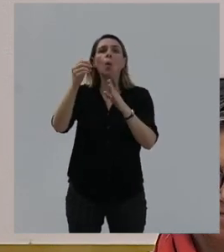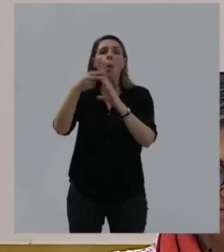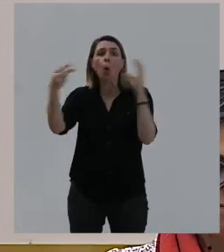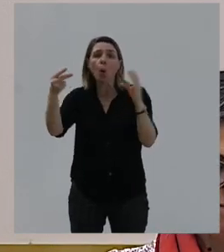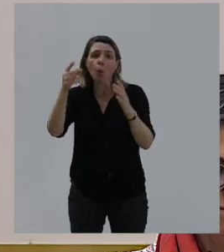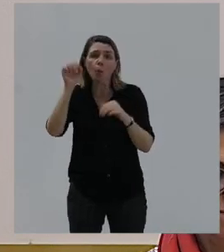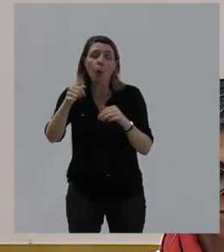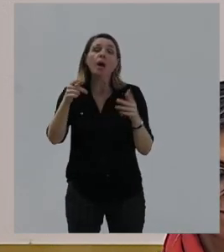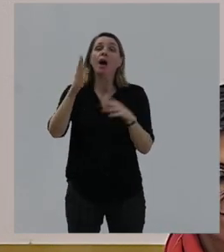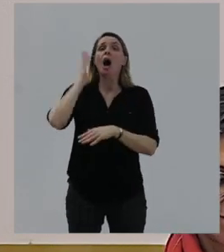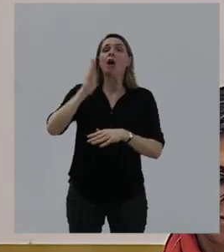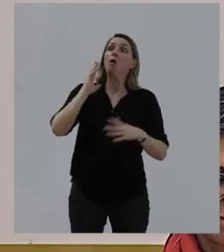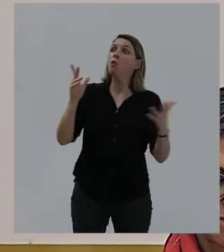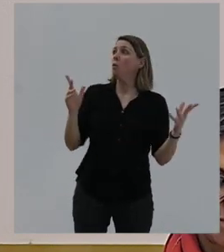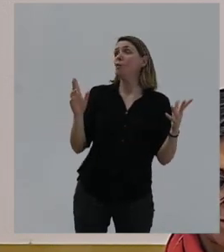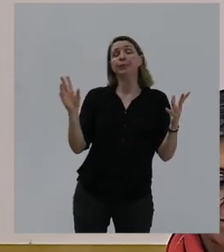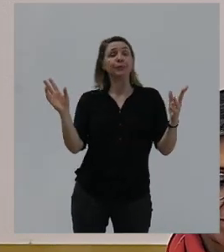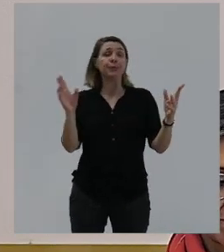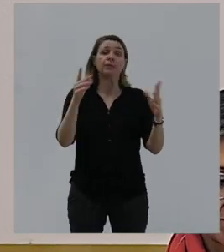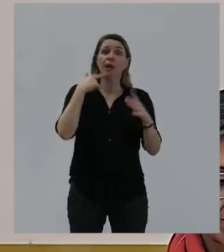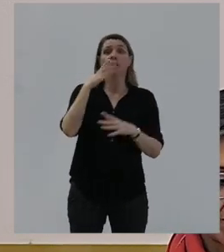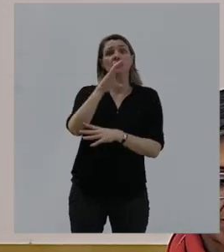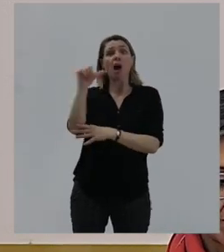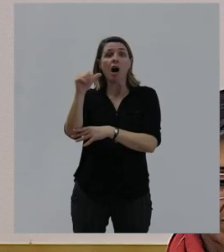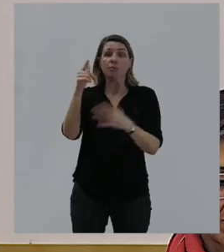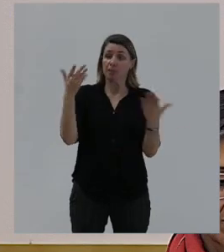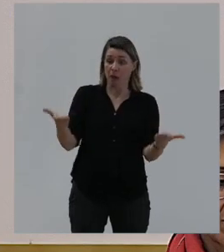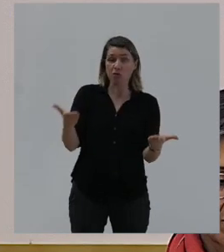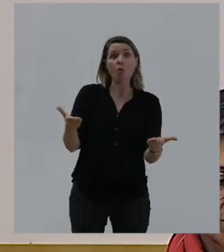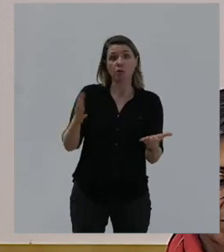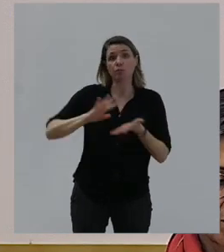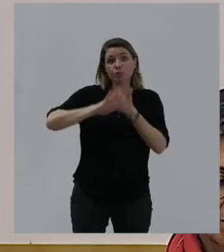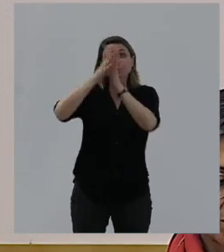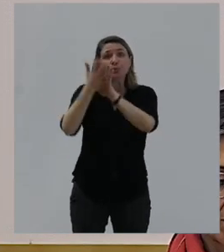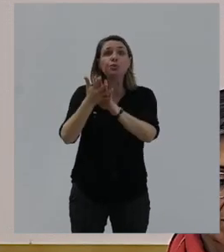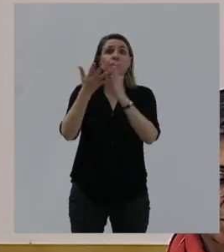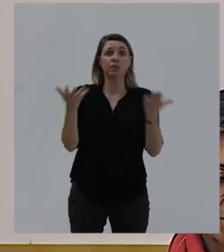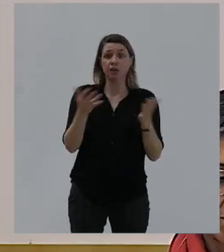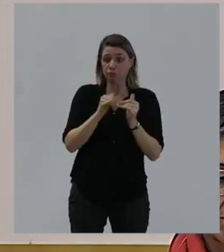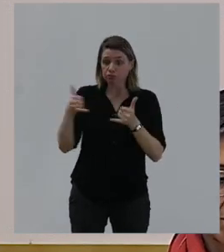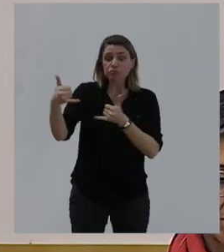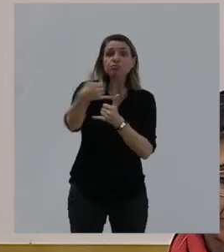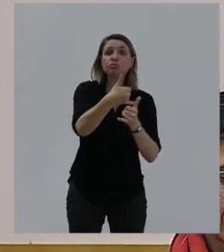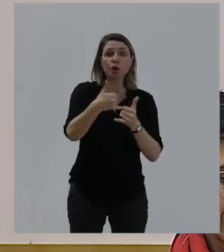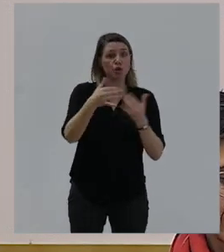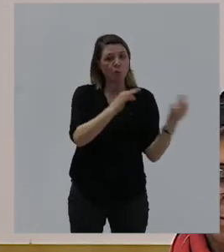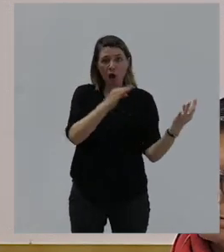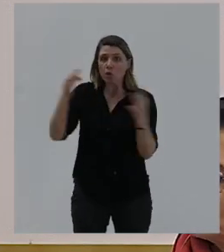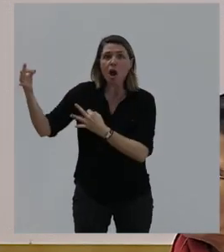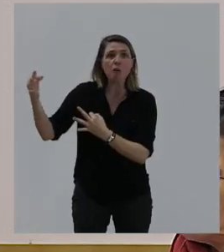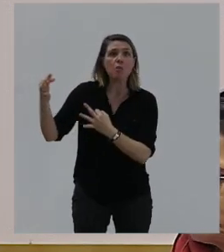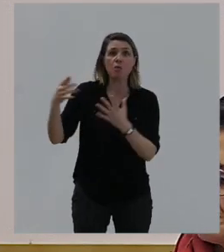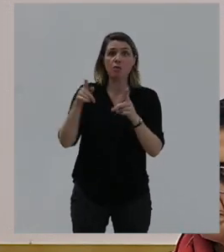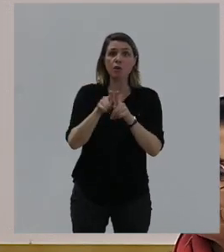université faisait la politique de la chaise vide au conseil d'administration du CROUS. Aujourd'hui, nous siégeons de façon assidue et nous